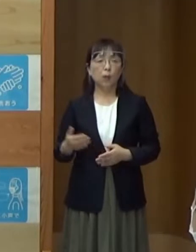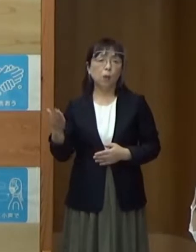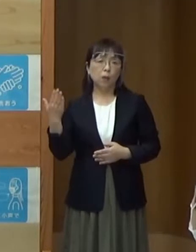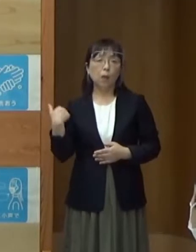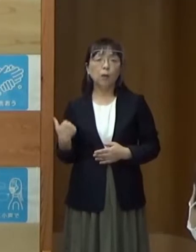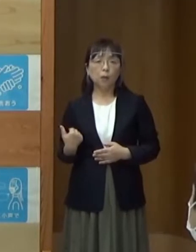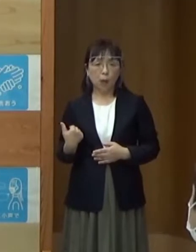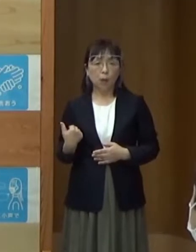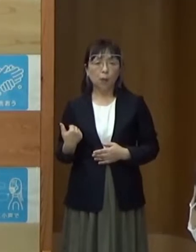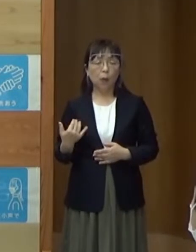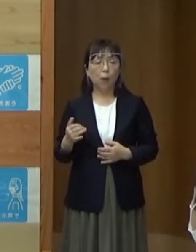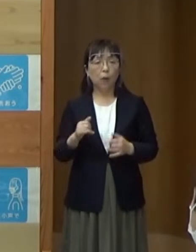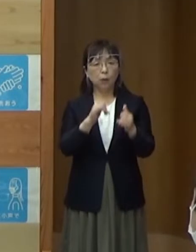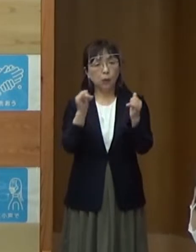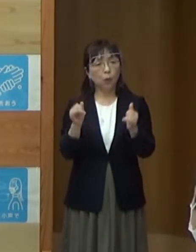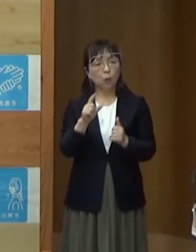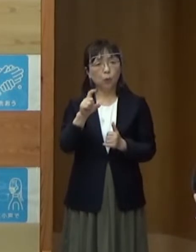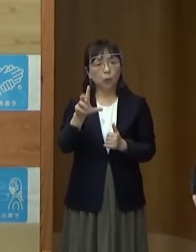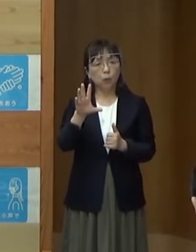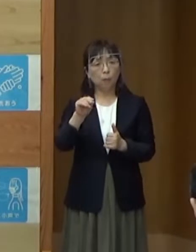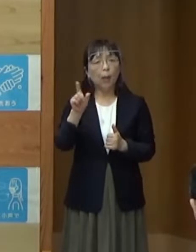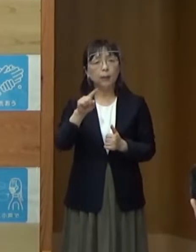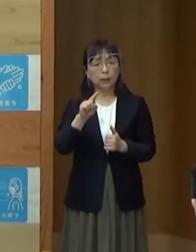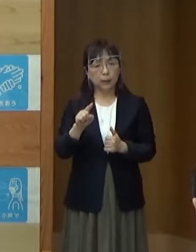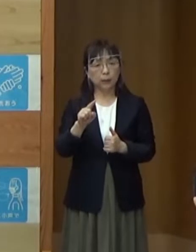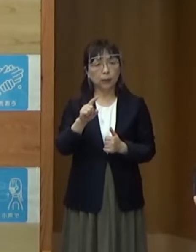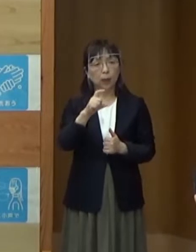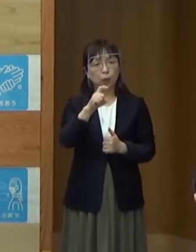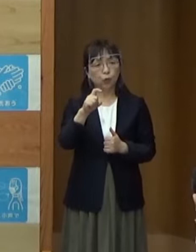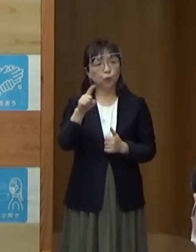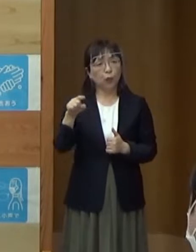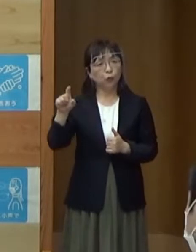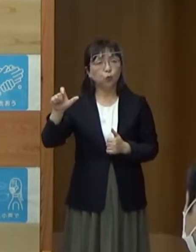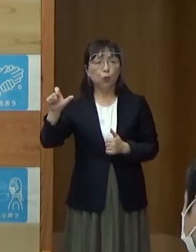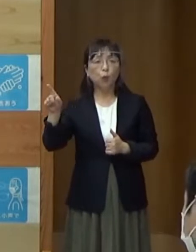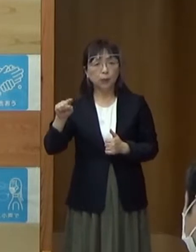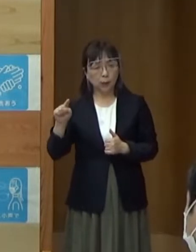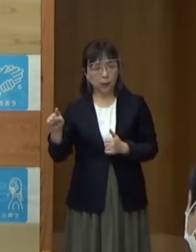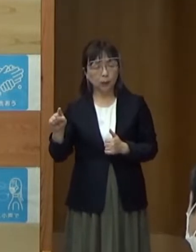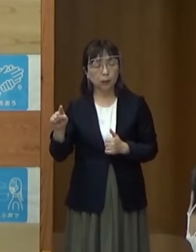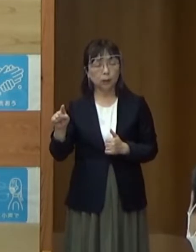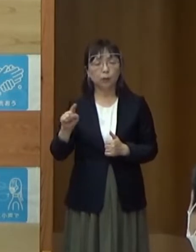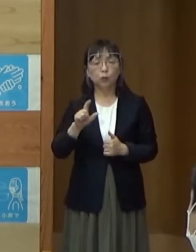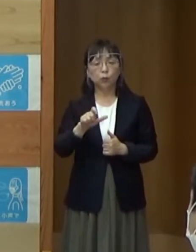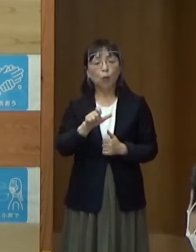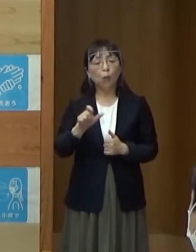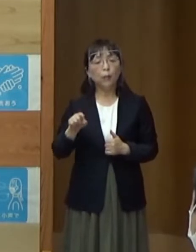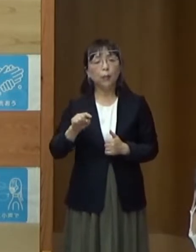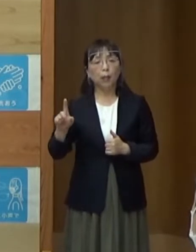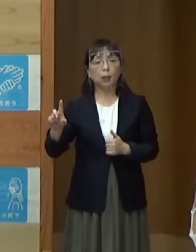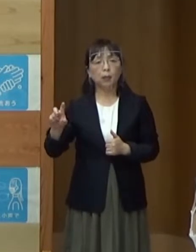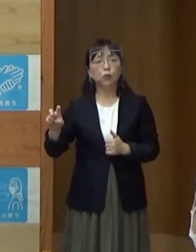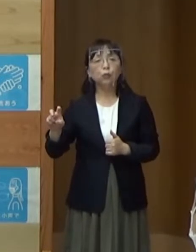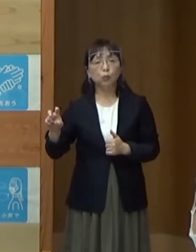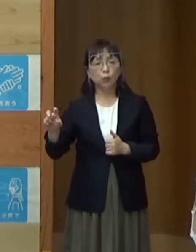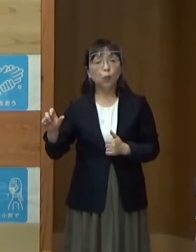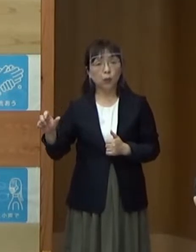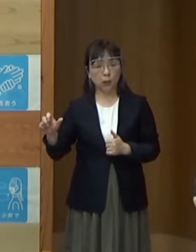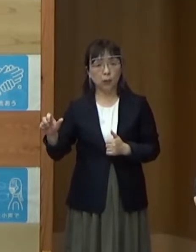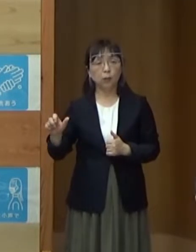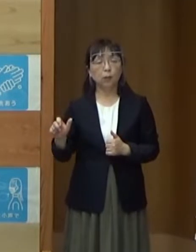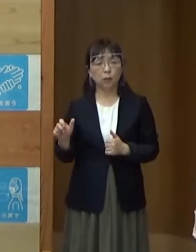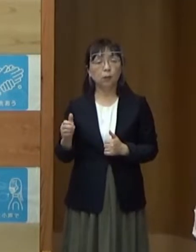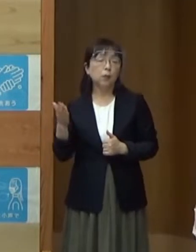前回がですね、これ人口10万人あたり10人から15人、15人から20人ということで見ます